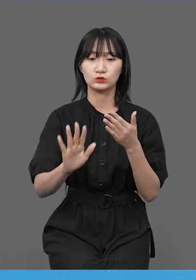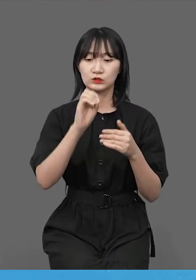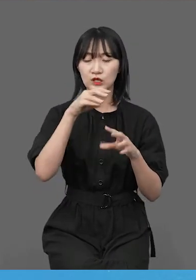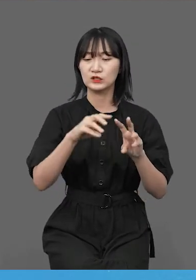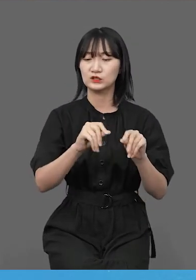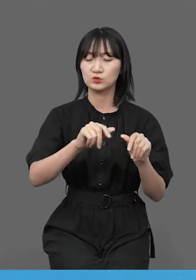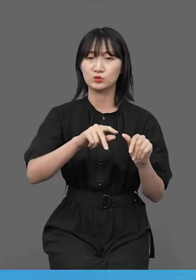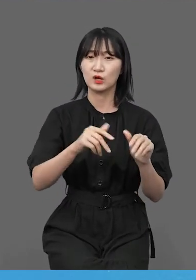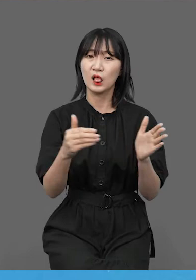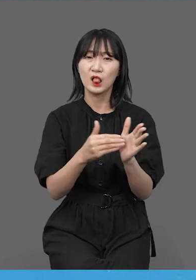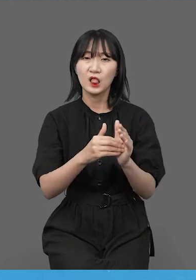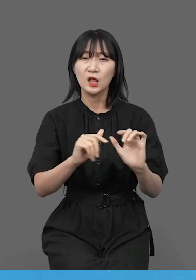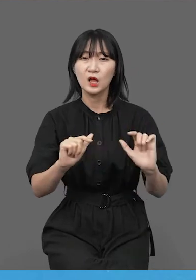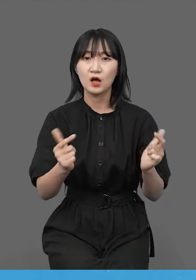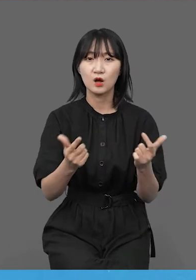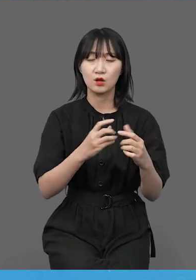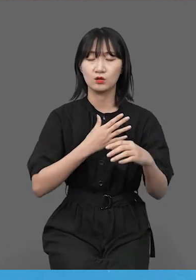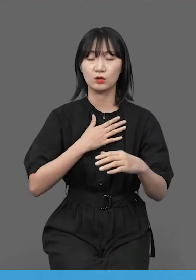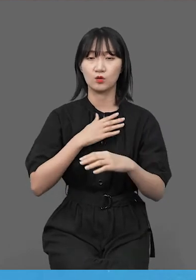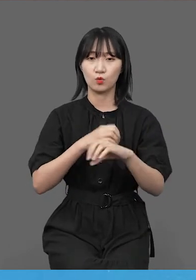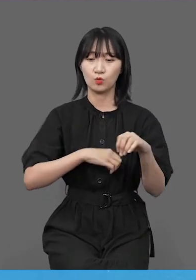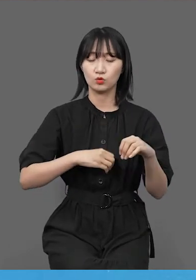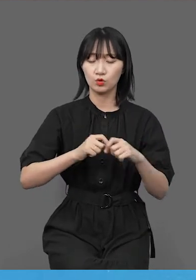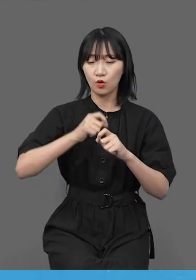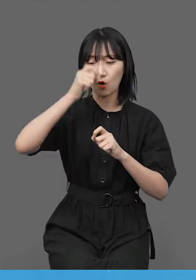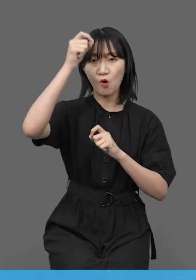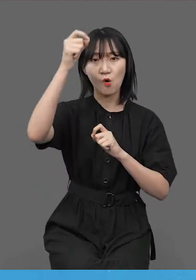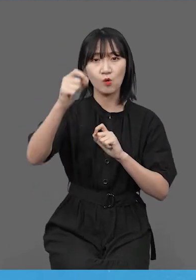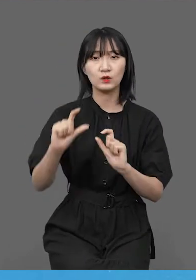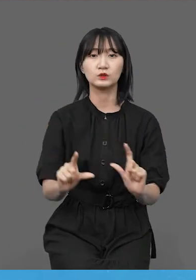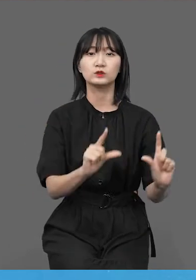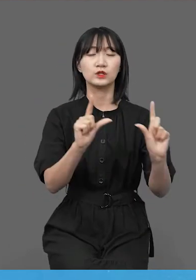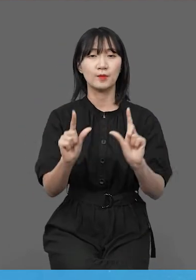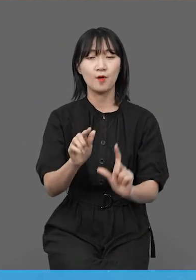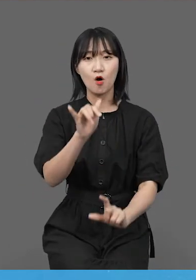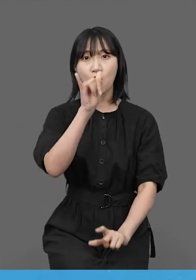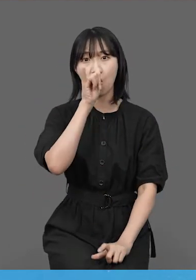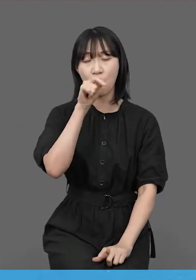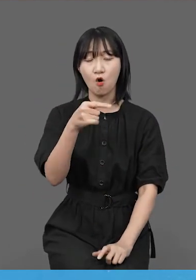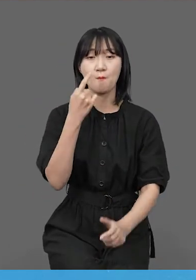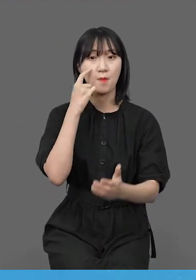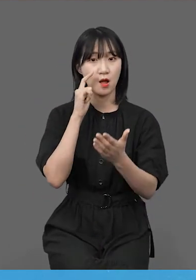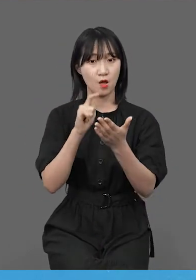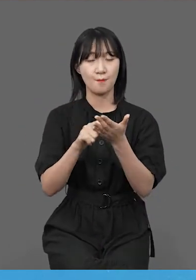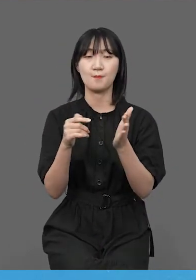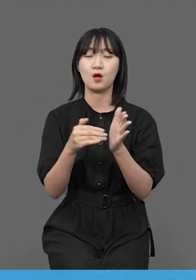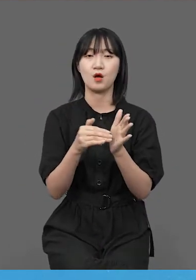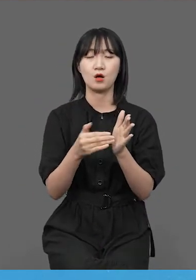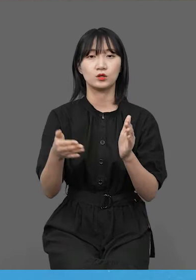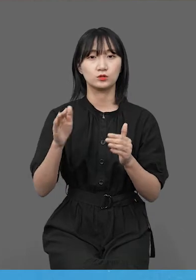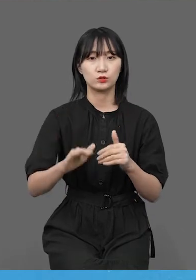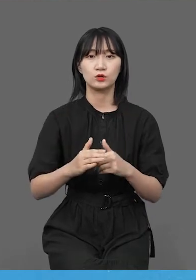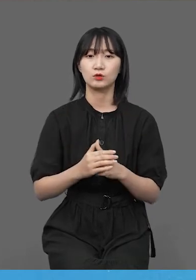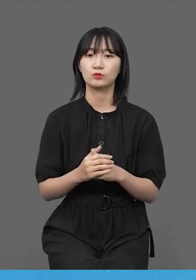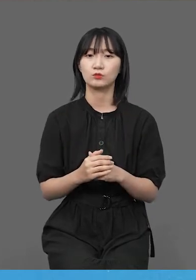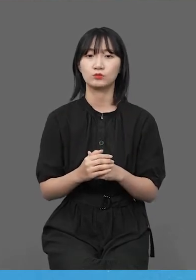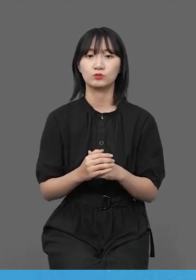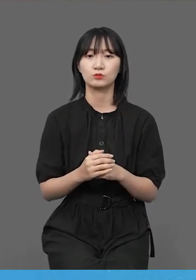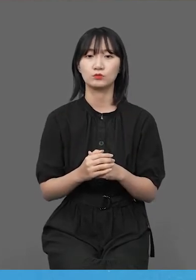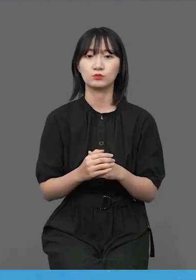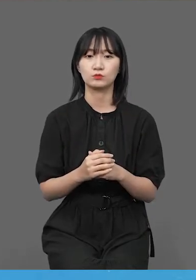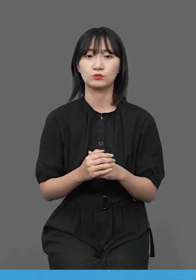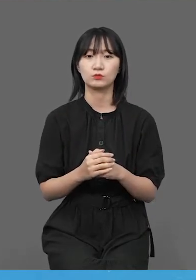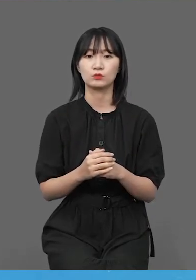아니고 저에게는 영원한 삶이 기다리고 있음을 발견하게 되었습니다. 그런데요,